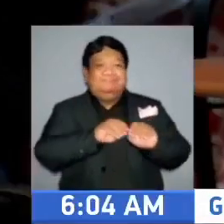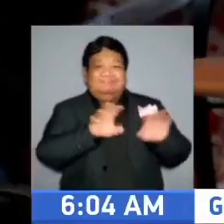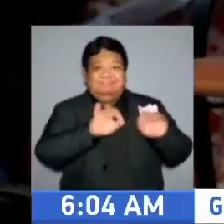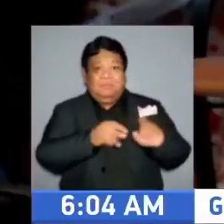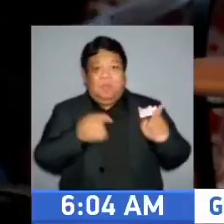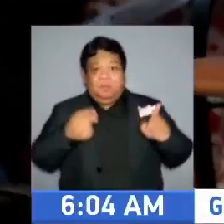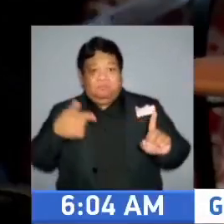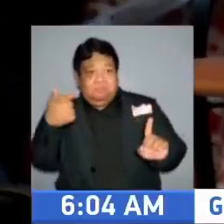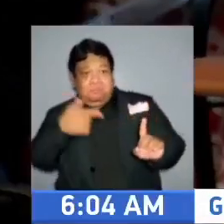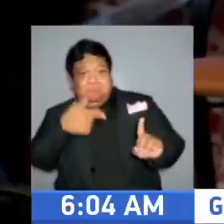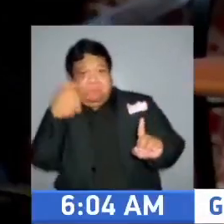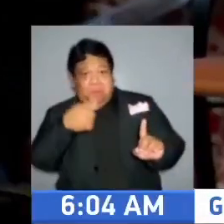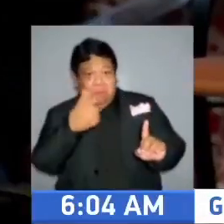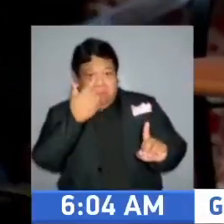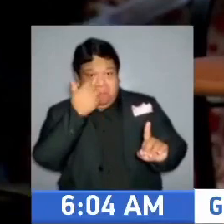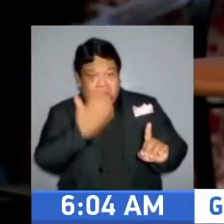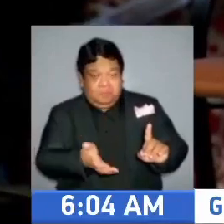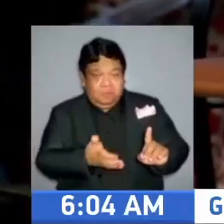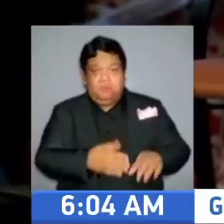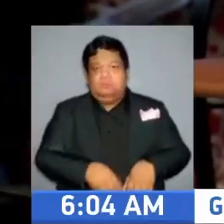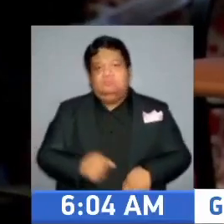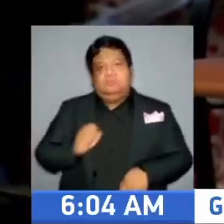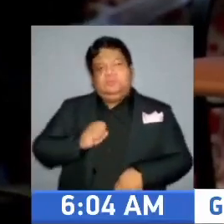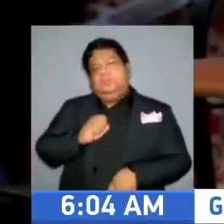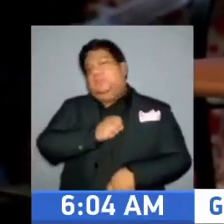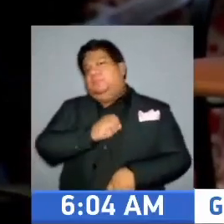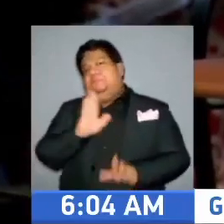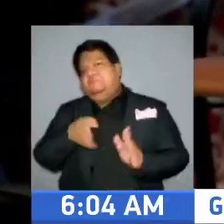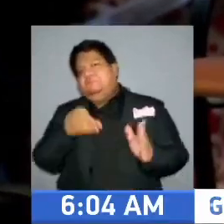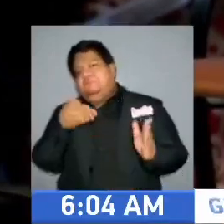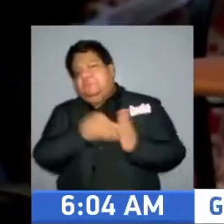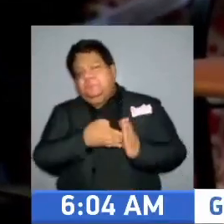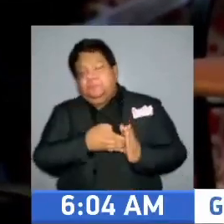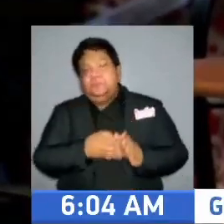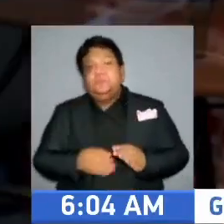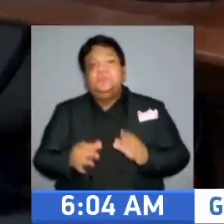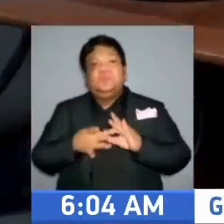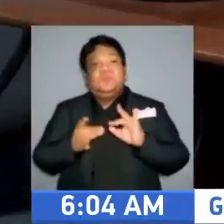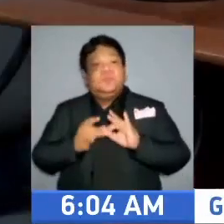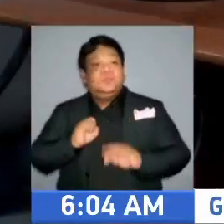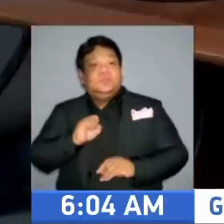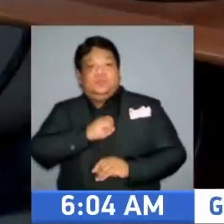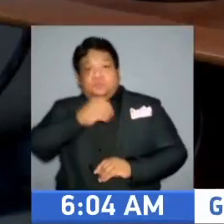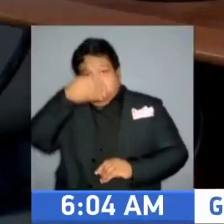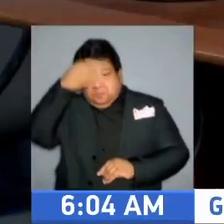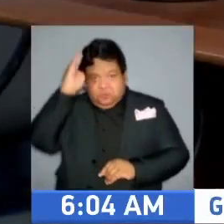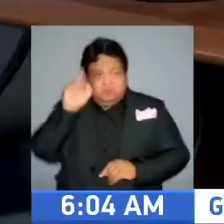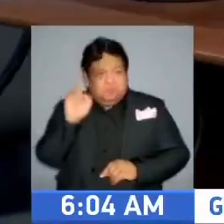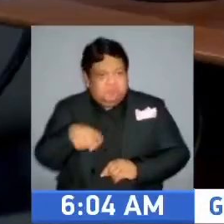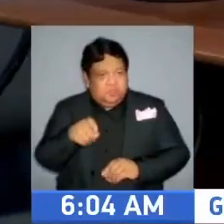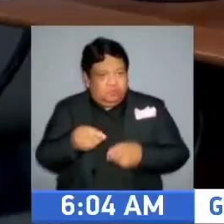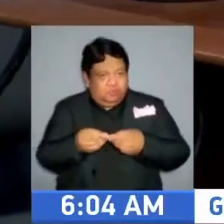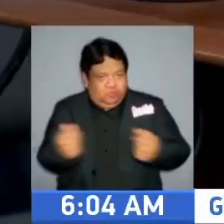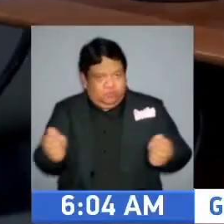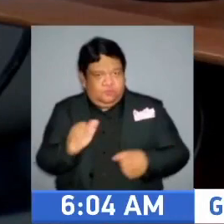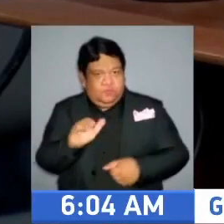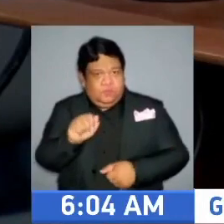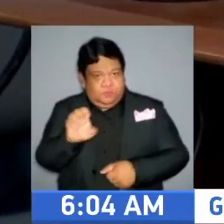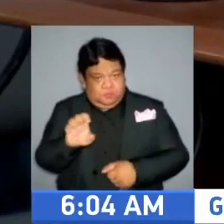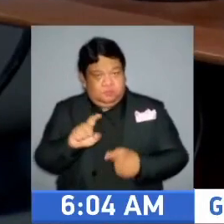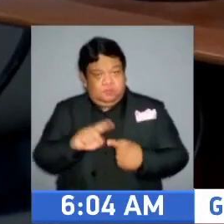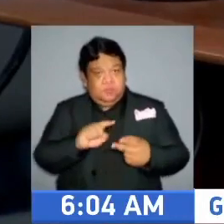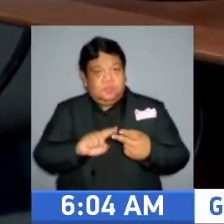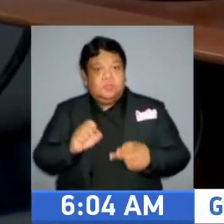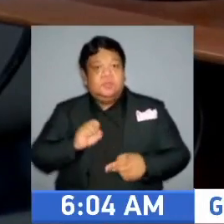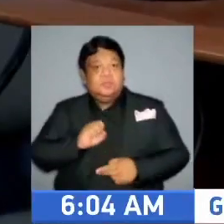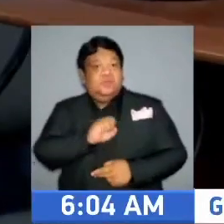de la Rosa, kailangan maresolba agad ang kaso sa pinakamadaling panahon. Sinusuportahan niya ni Senadora Grace Po at dapat din daw na